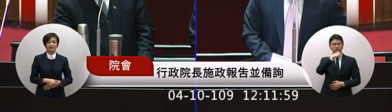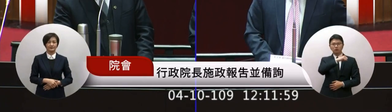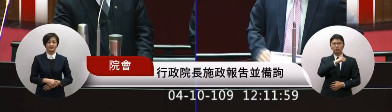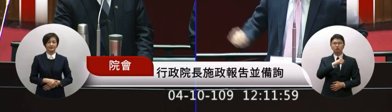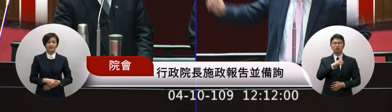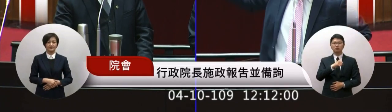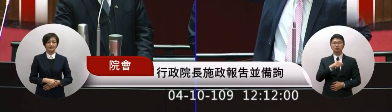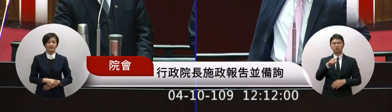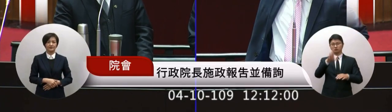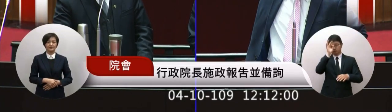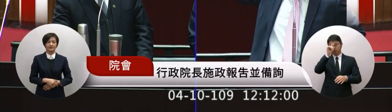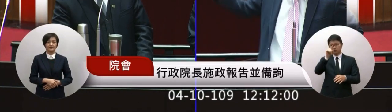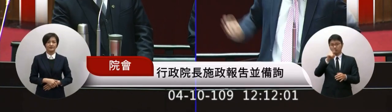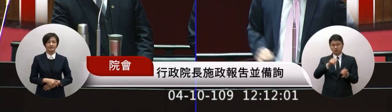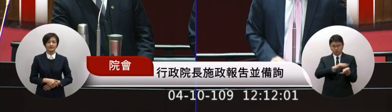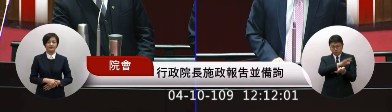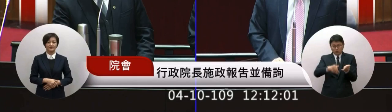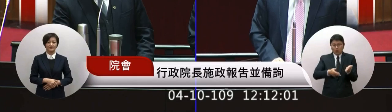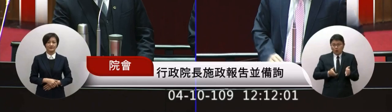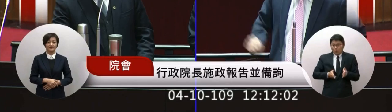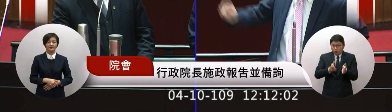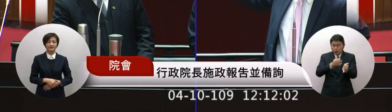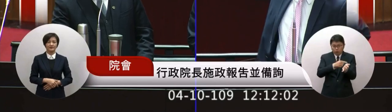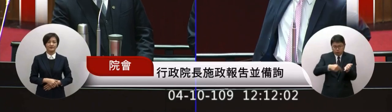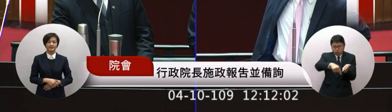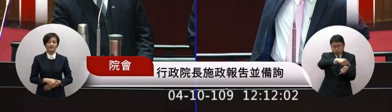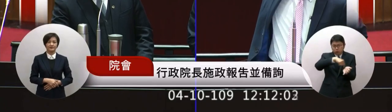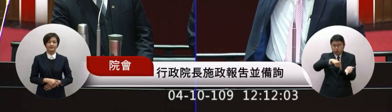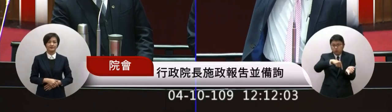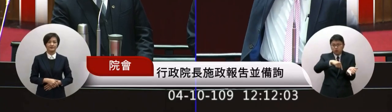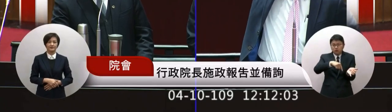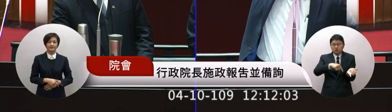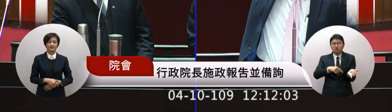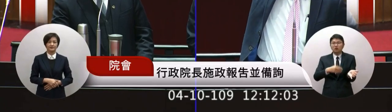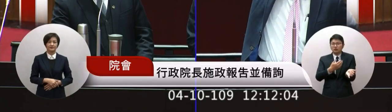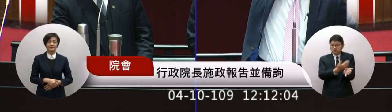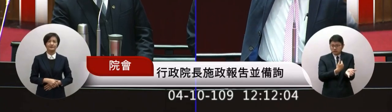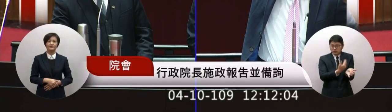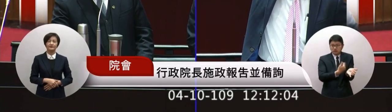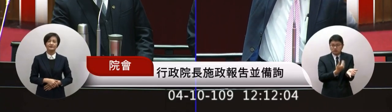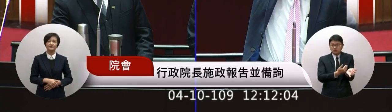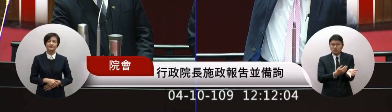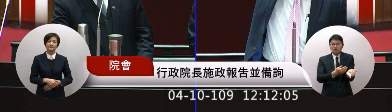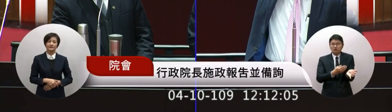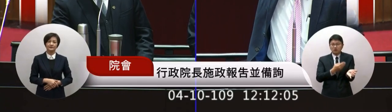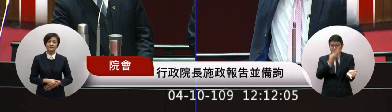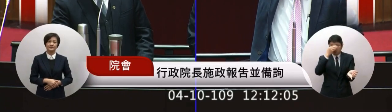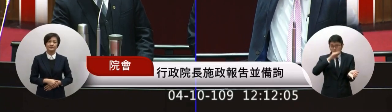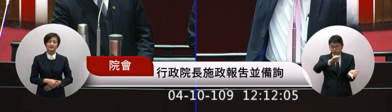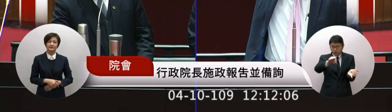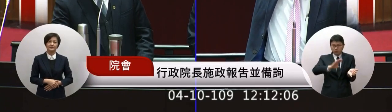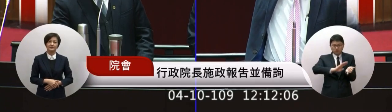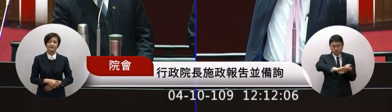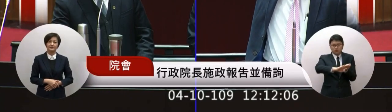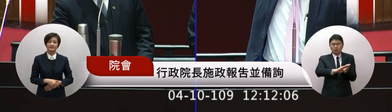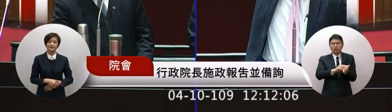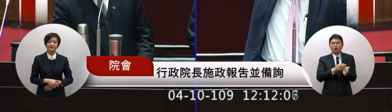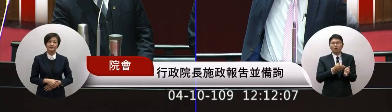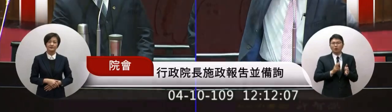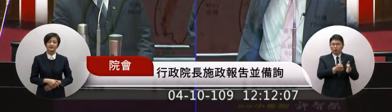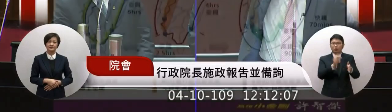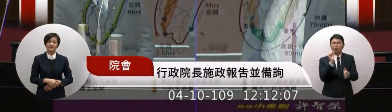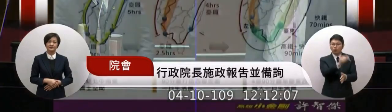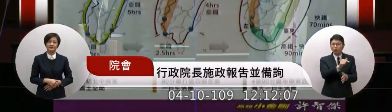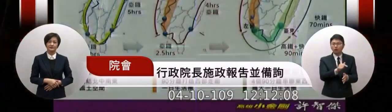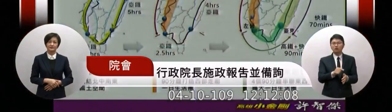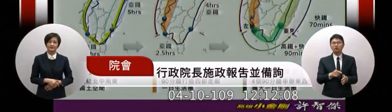我们在看那个环岛铁路网啊？我们为什么要西高铁、东快铁？为什么要赶快完